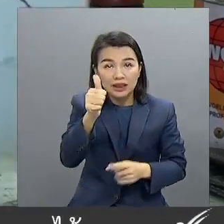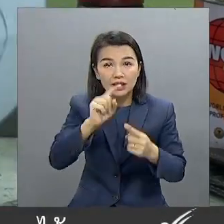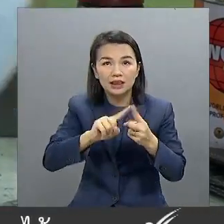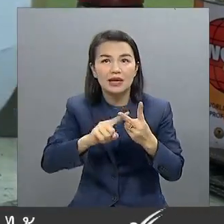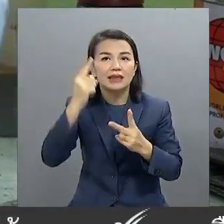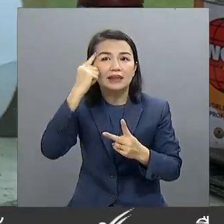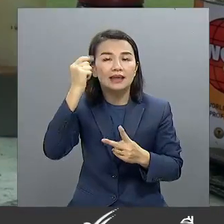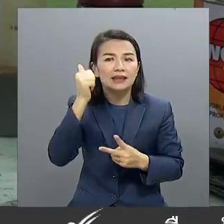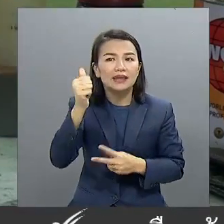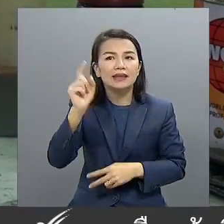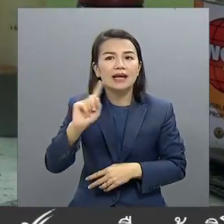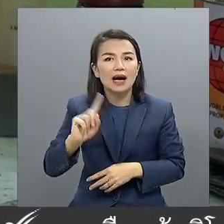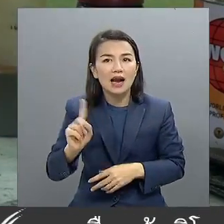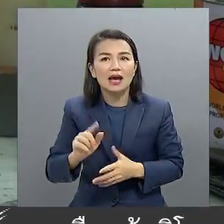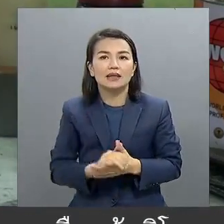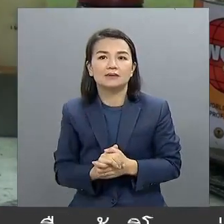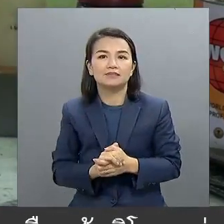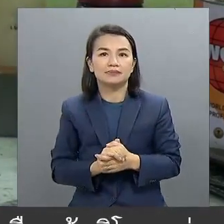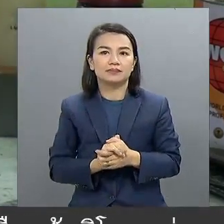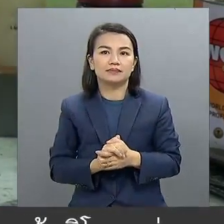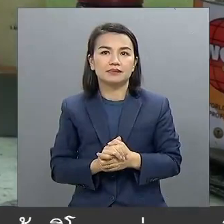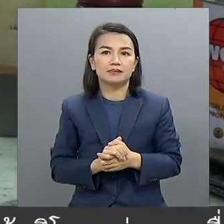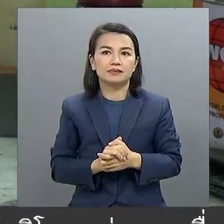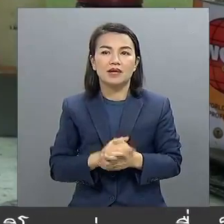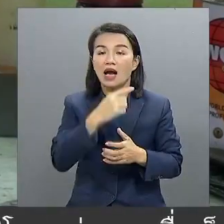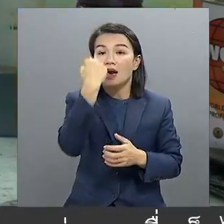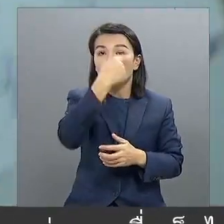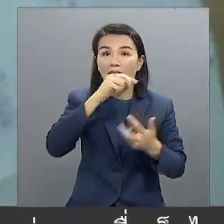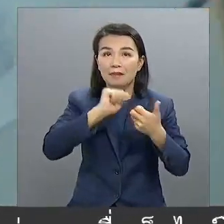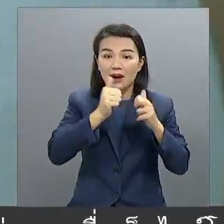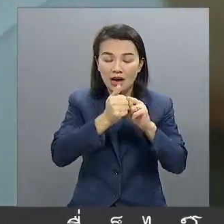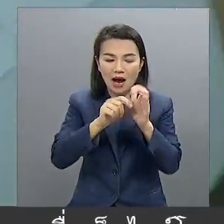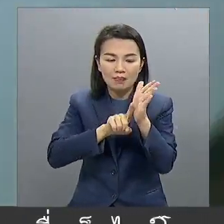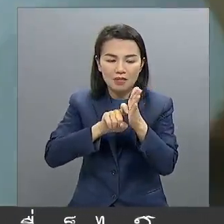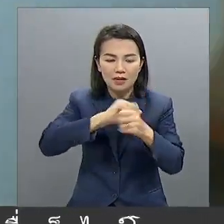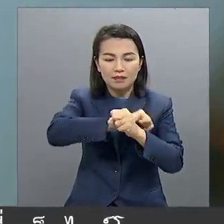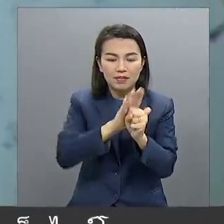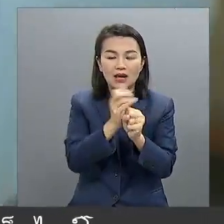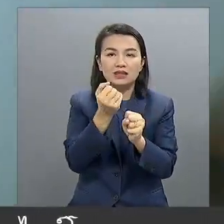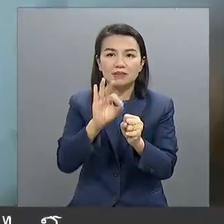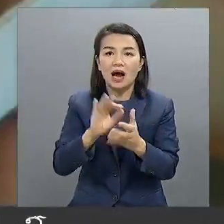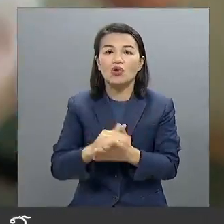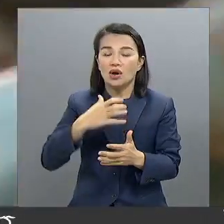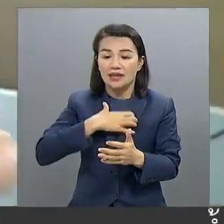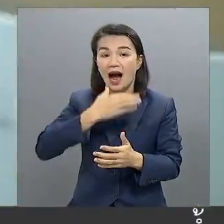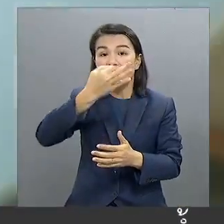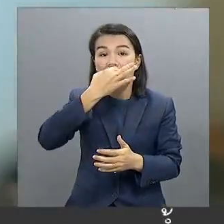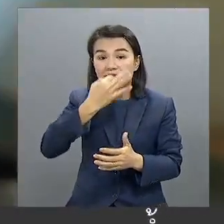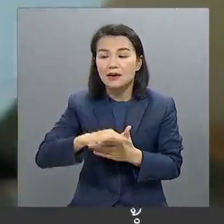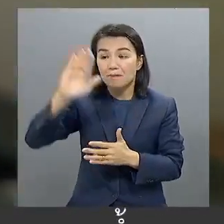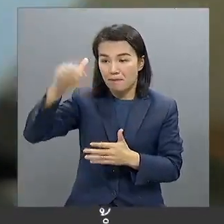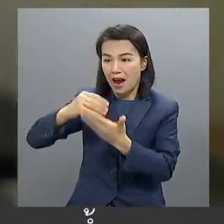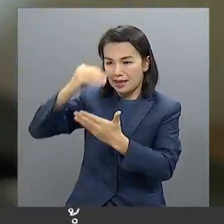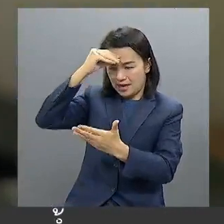นะน้ปวางพี่ปุเปตคืถาเกิดใครทเดืดร้อนจาก Covid19 มาแล้วอยากจะมีอาชีพมาสอน มาเรีนได้เลย